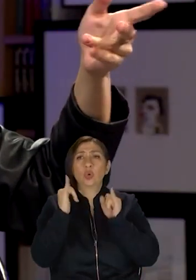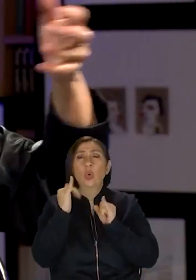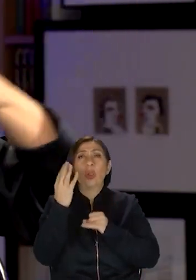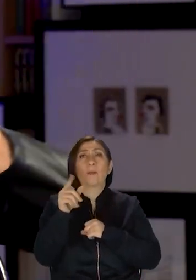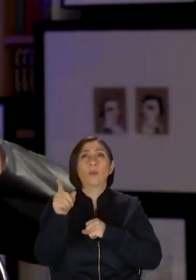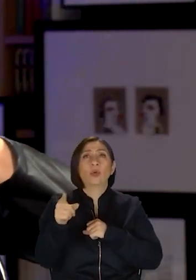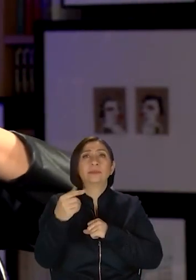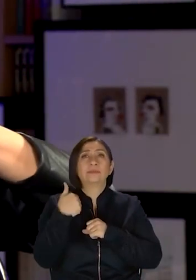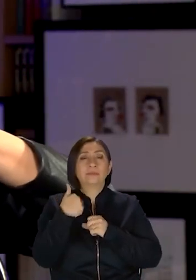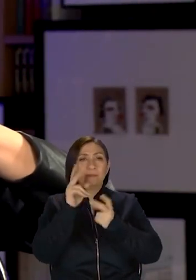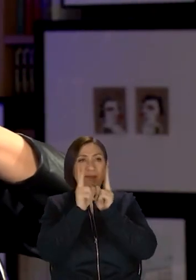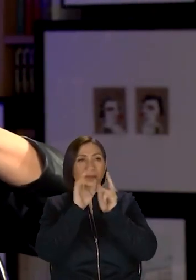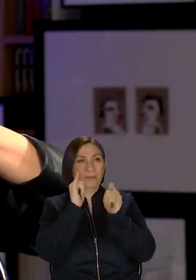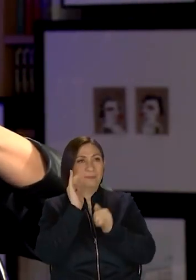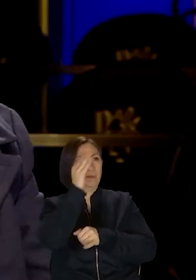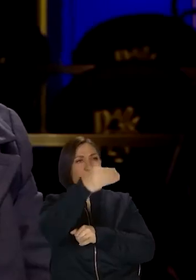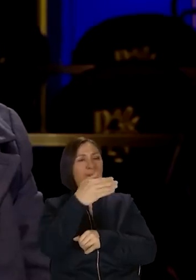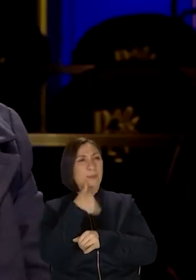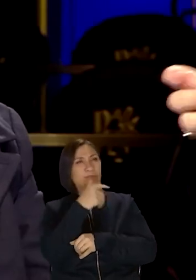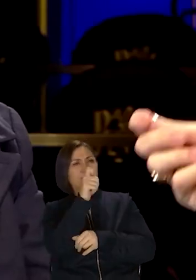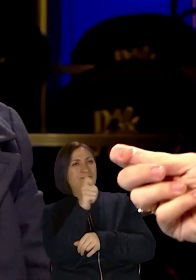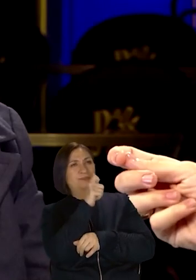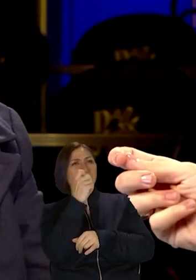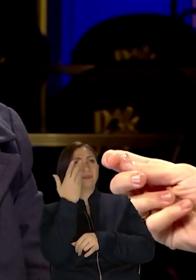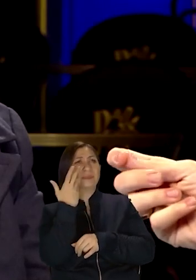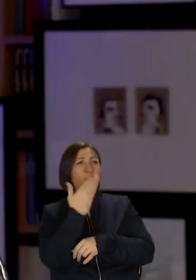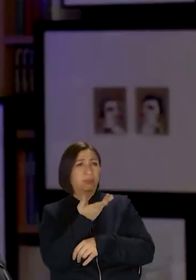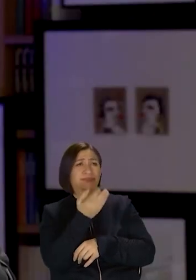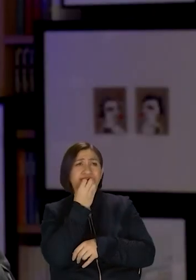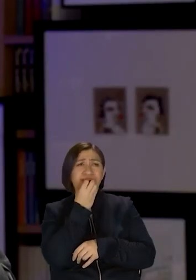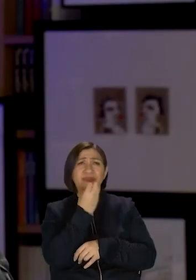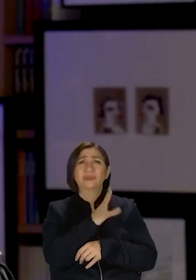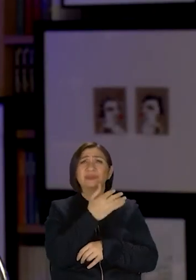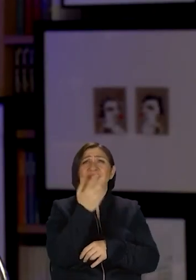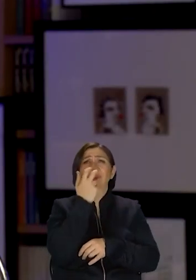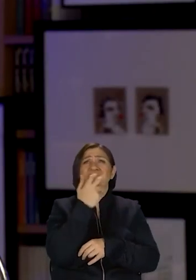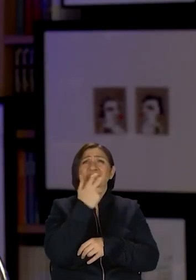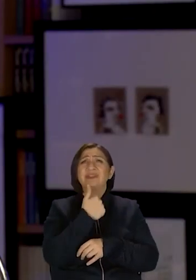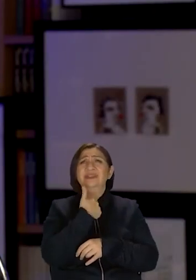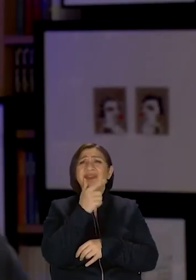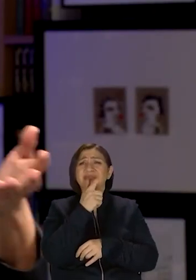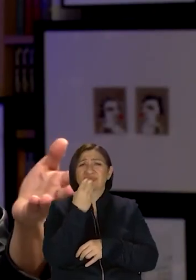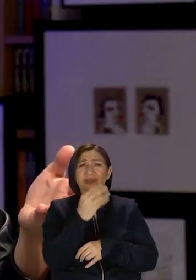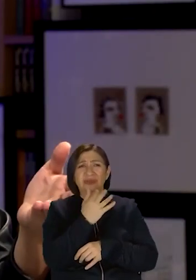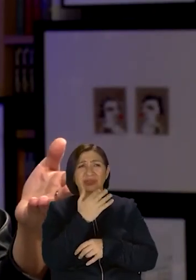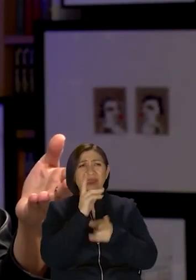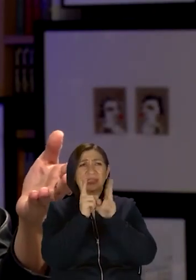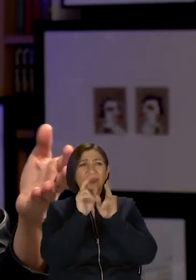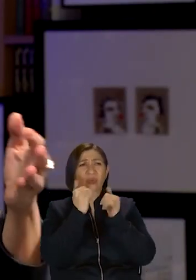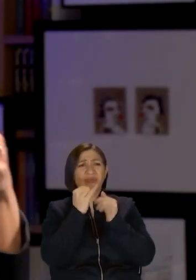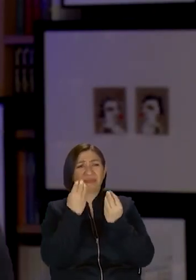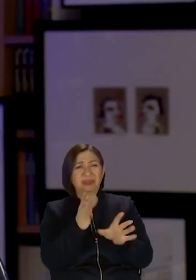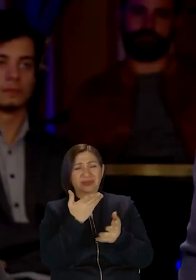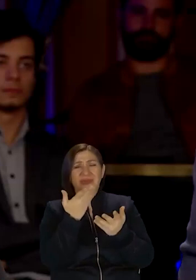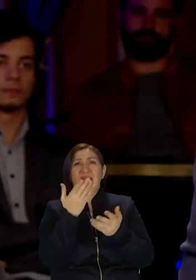bu. Ya da bizim oyunu çekiyor geliyor ben varımı. İzleyen diyor ki bu neymiş ya şarkı söylüyorlar, ses kalitesiz, oyuncuların sesi